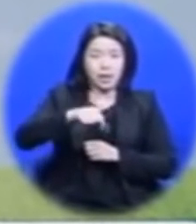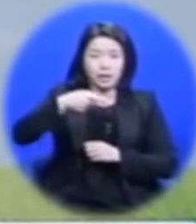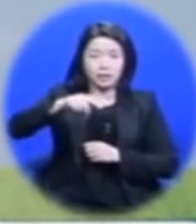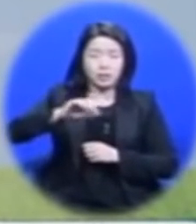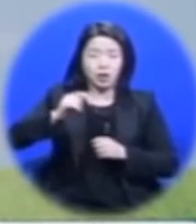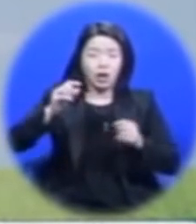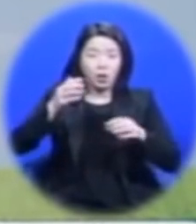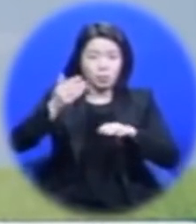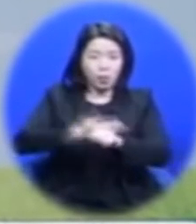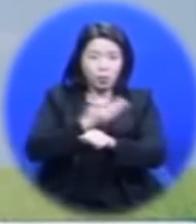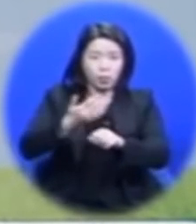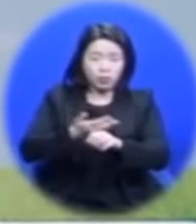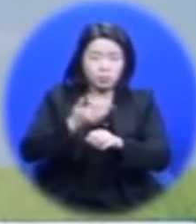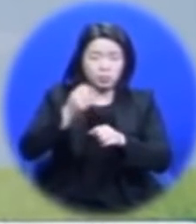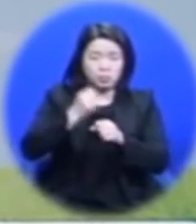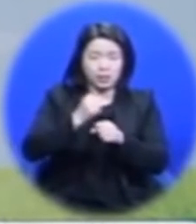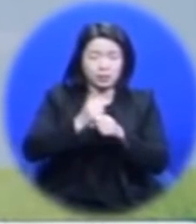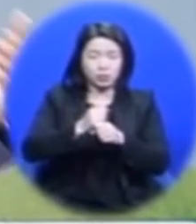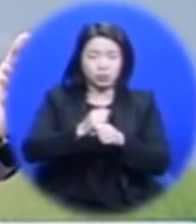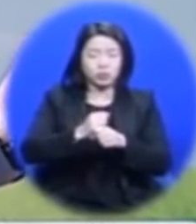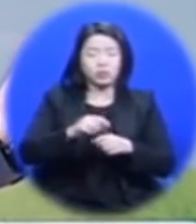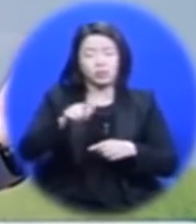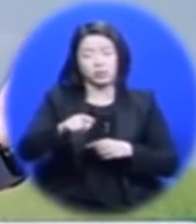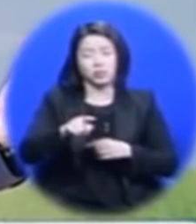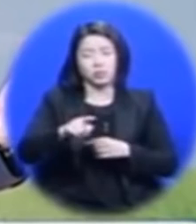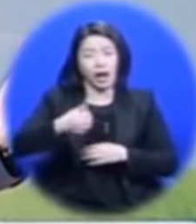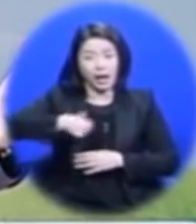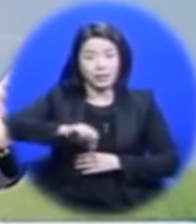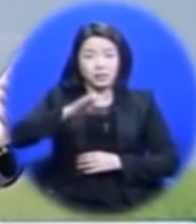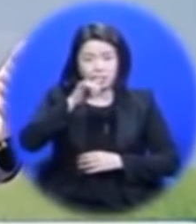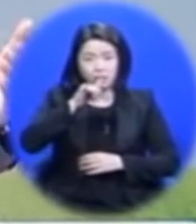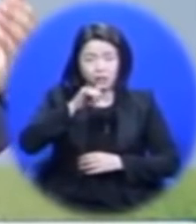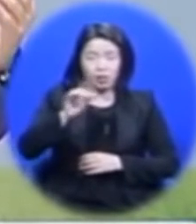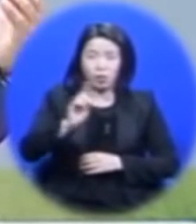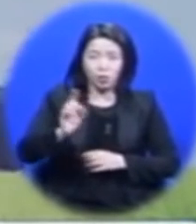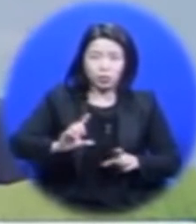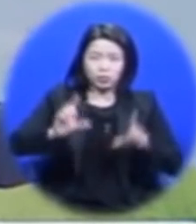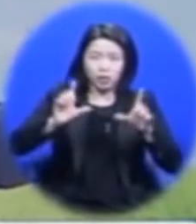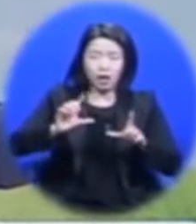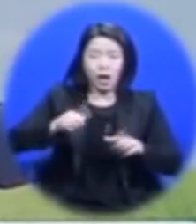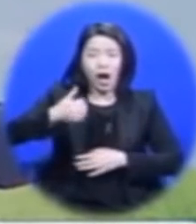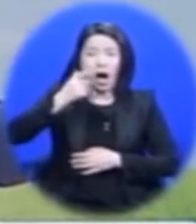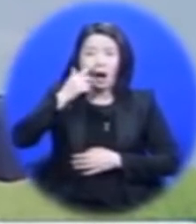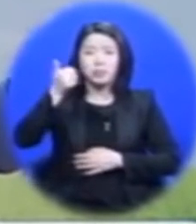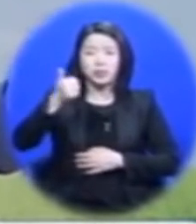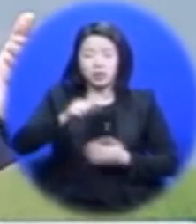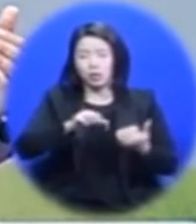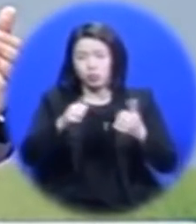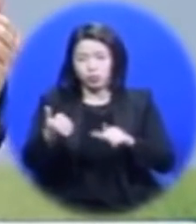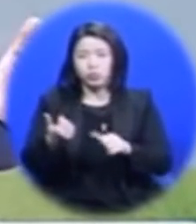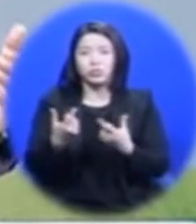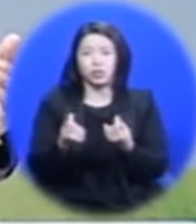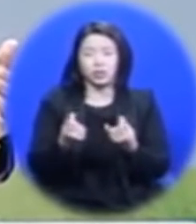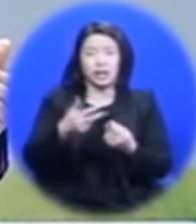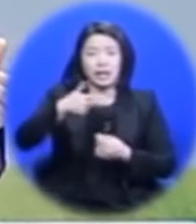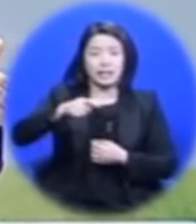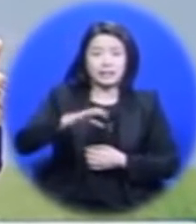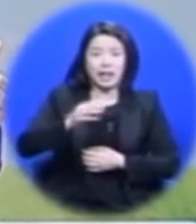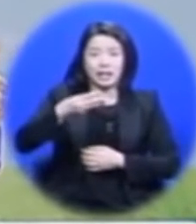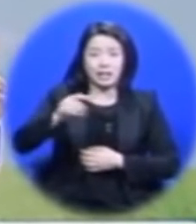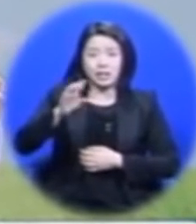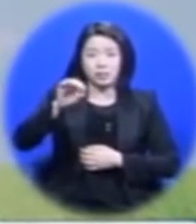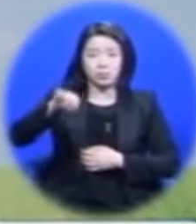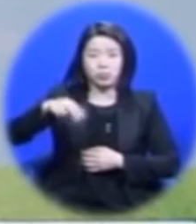학생 중에. 근데 어느 날 아버지가 죽을 지경이 됐다는 거예요. 장티푸스로 지금 죽어간다는